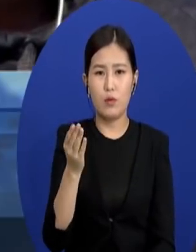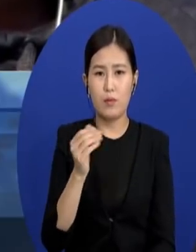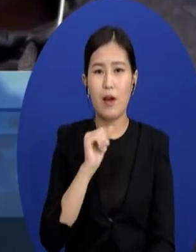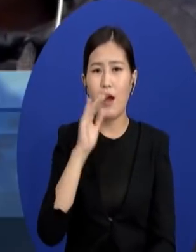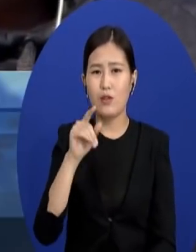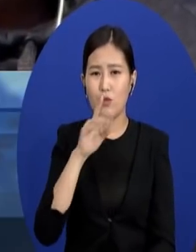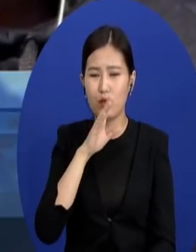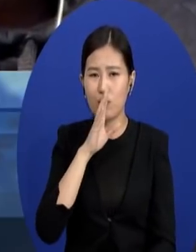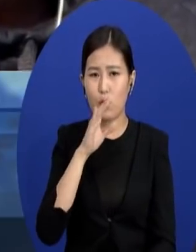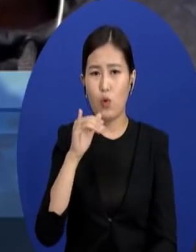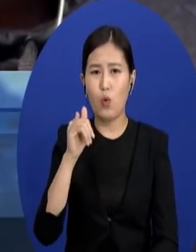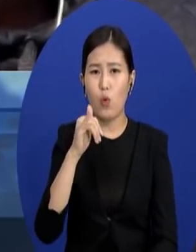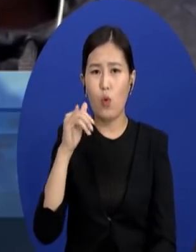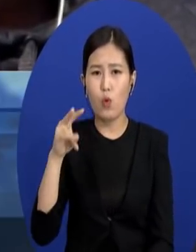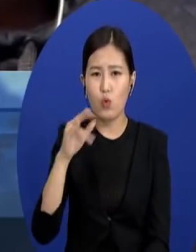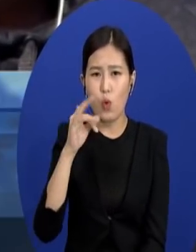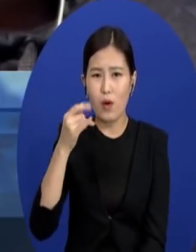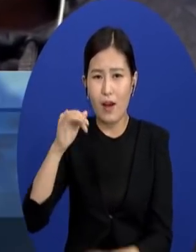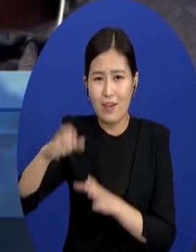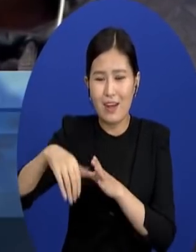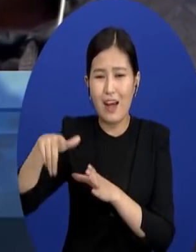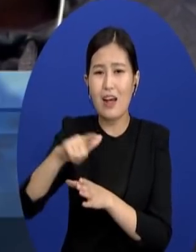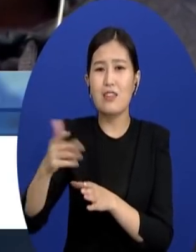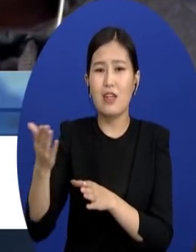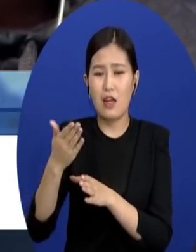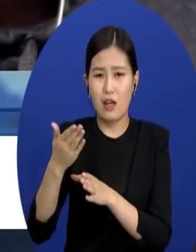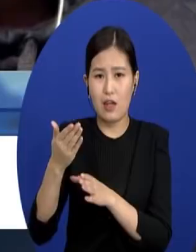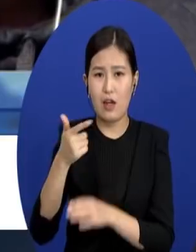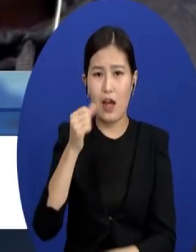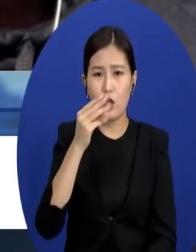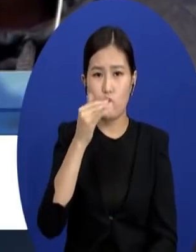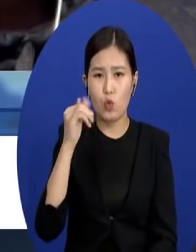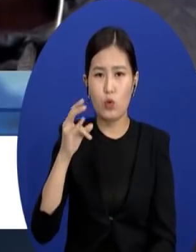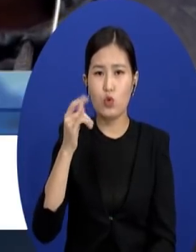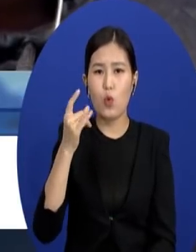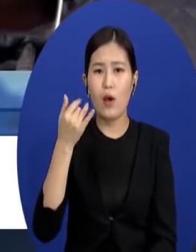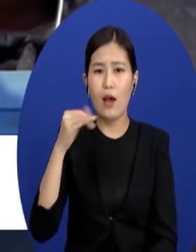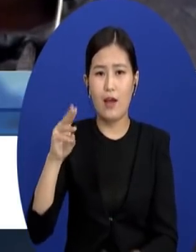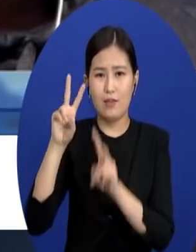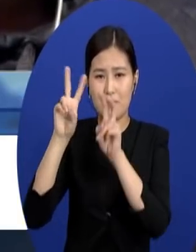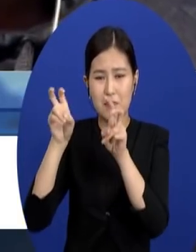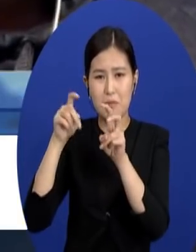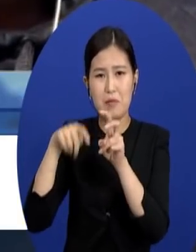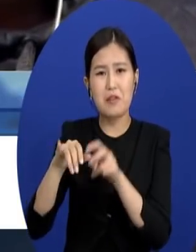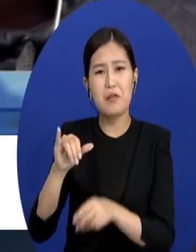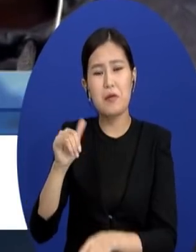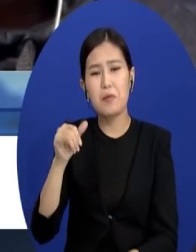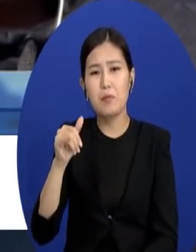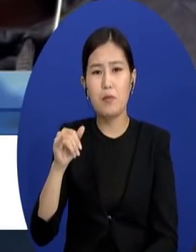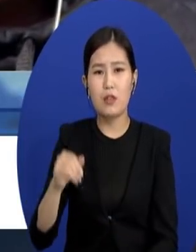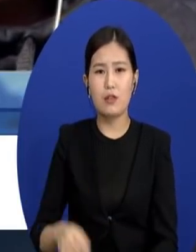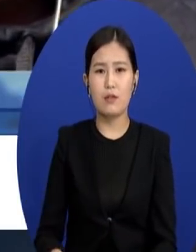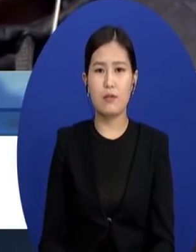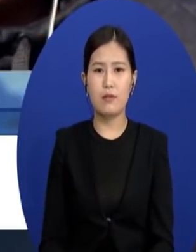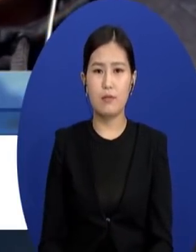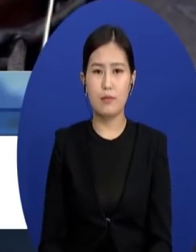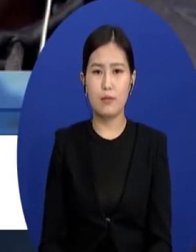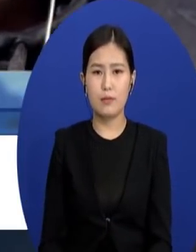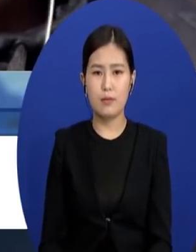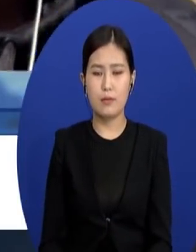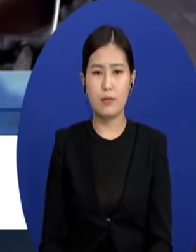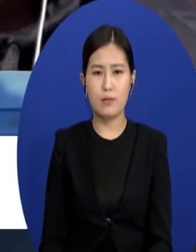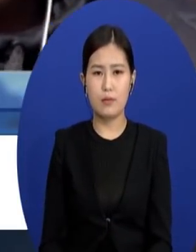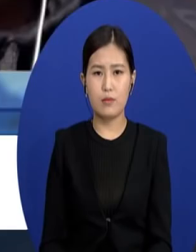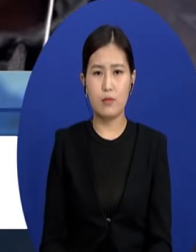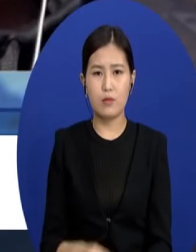Өнөөдөр гашуун сухат бомтоор хичнээн тооны машин өдөрт гарч байна. Нөхцөл байдал ямар байна вэ? За,